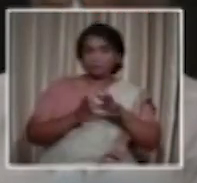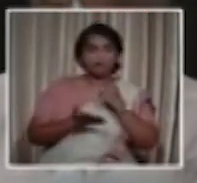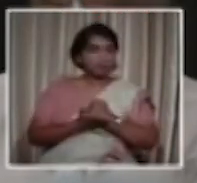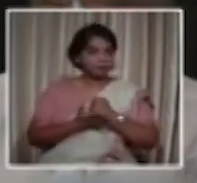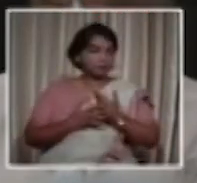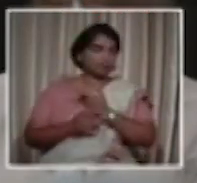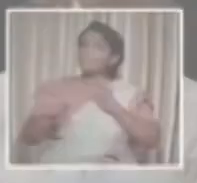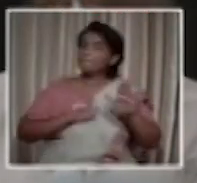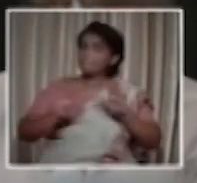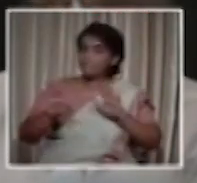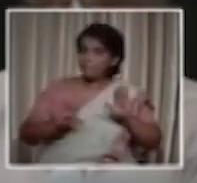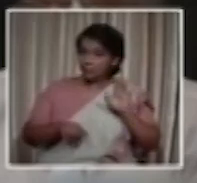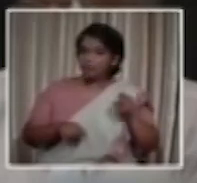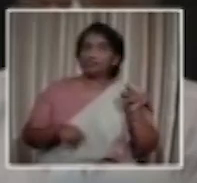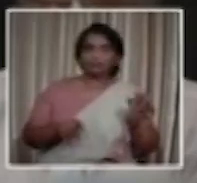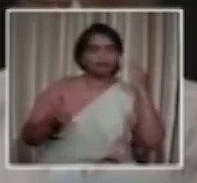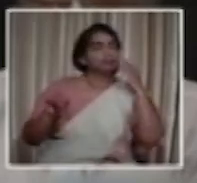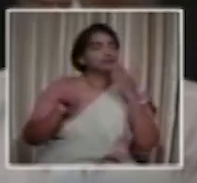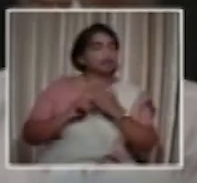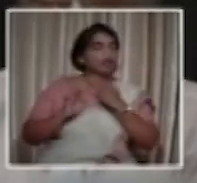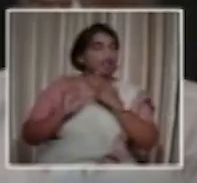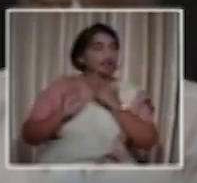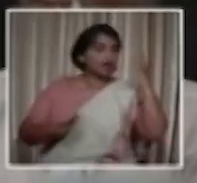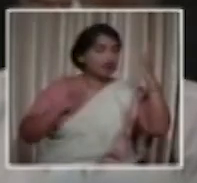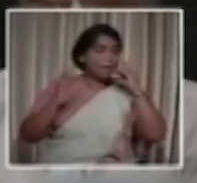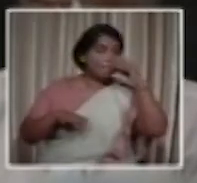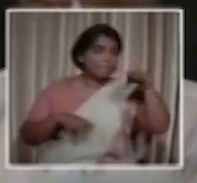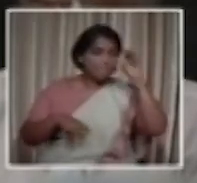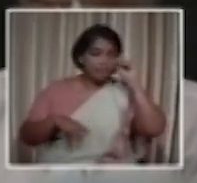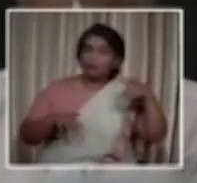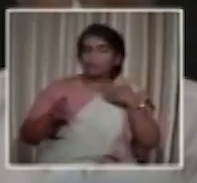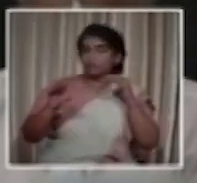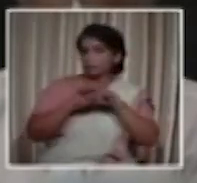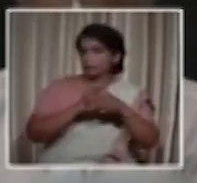මුල්‍ය පරිපාලනය වෙනුවෙන් ඒ සම්බන්ධව ජාත්‍යන්තරව පිළිගත් පුද්ගලයෝ